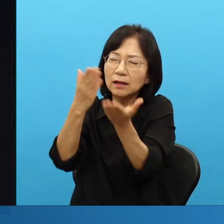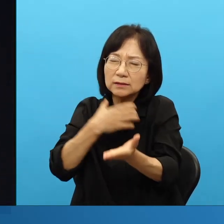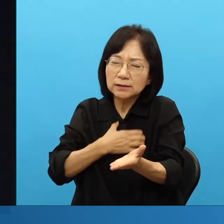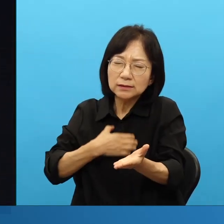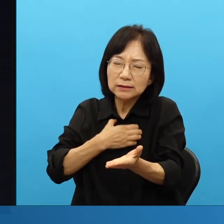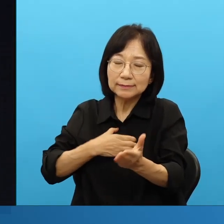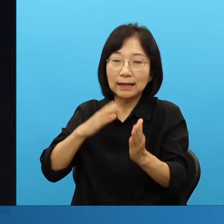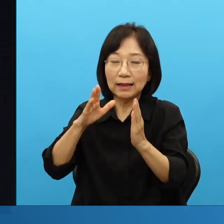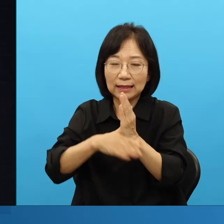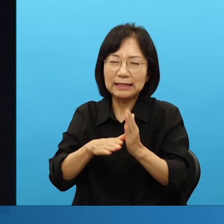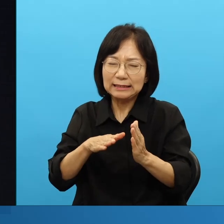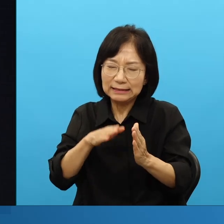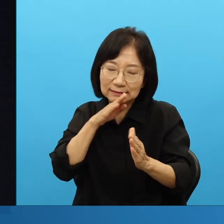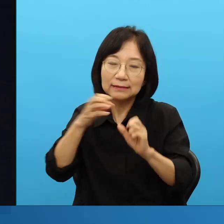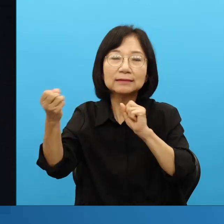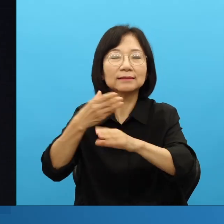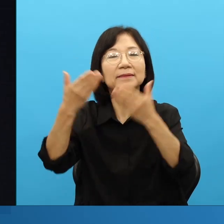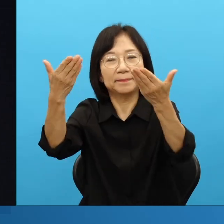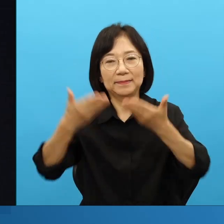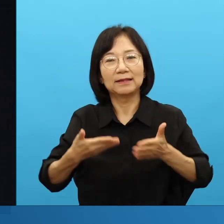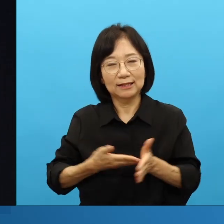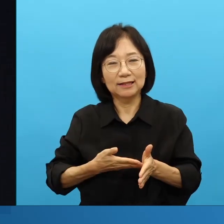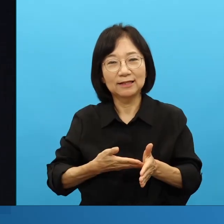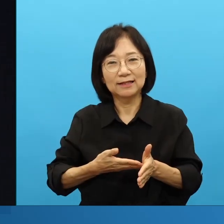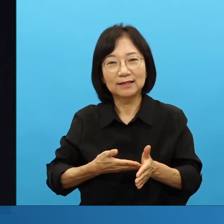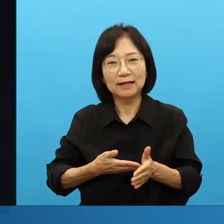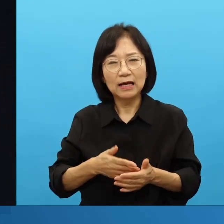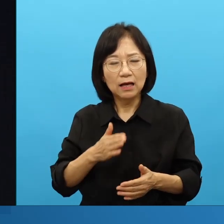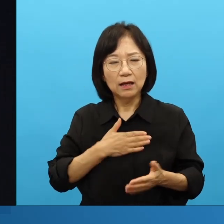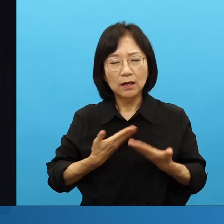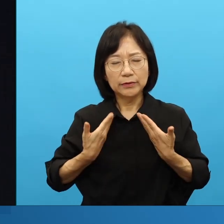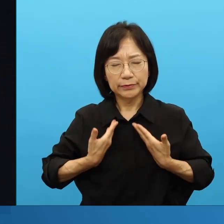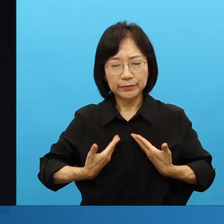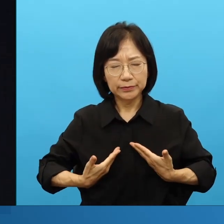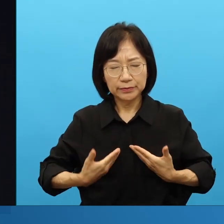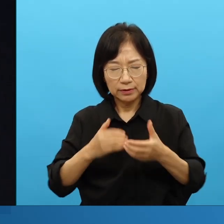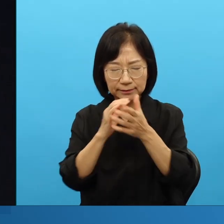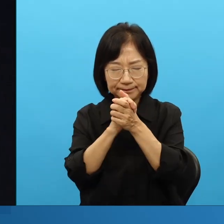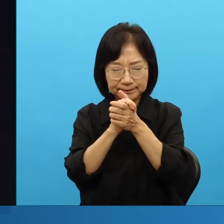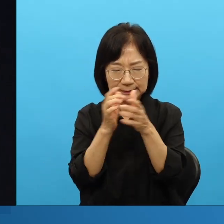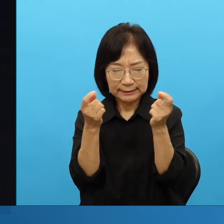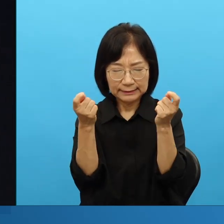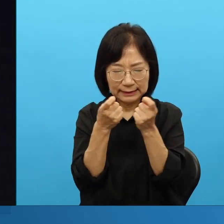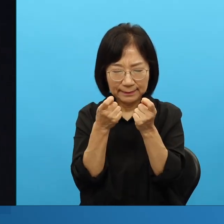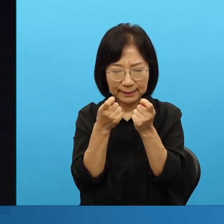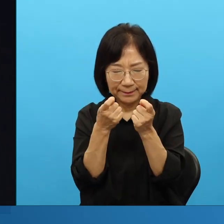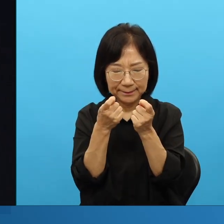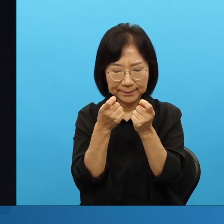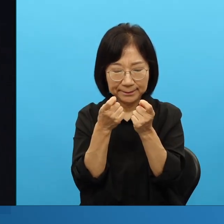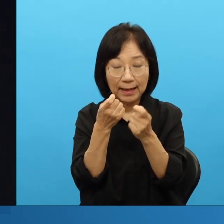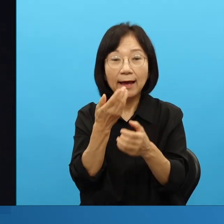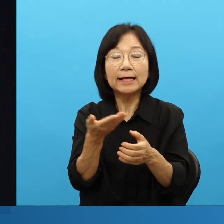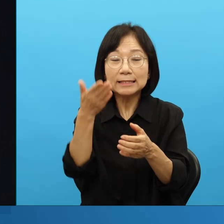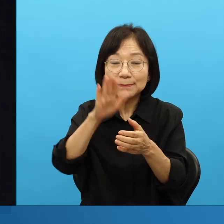说实话，真的祷告和真的应允在什么时候蒙受的？ 이거는 조용하게 짧게 했는데도. 진짜 큰 응답 옵니다. 하나님 뜻대로 하는 근심.